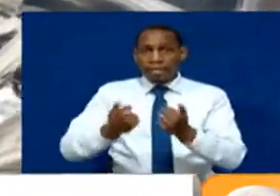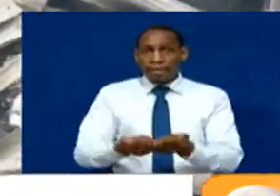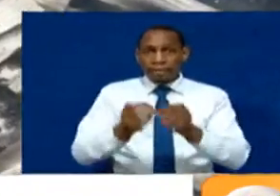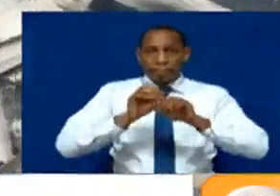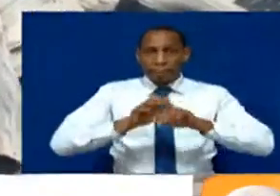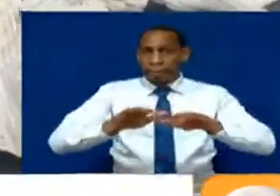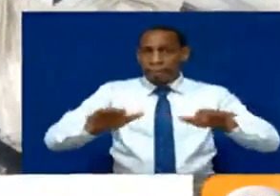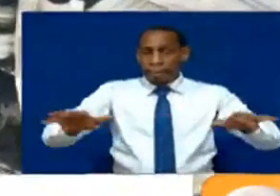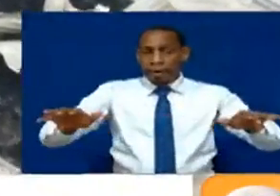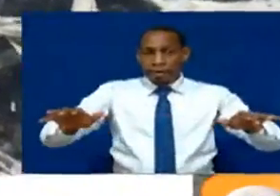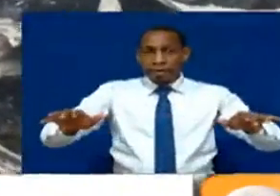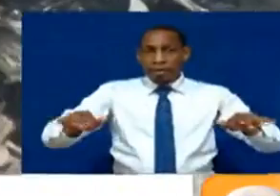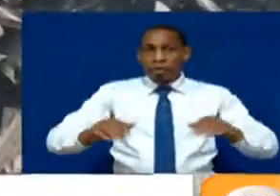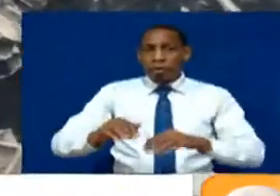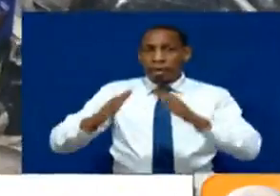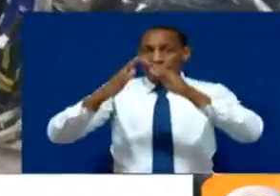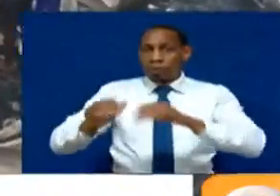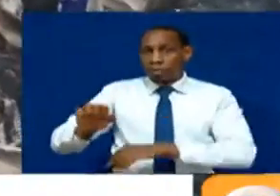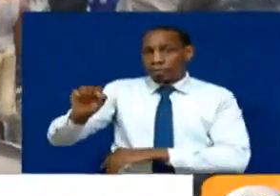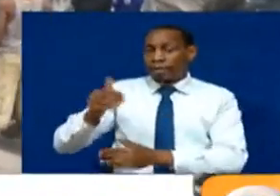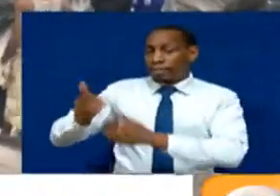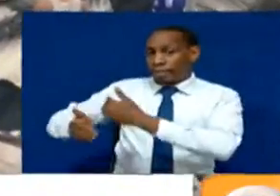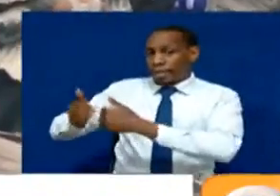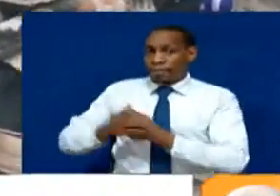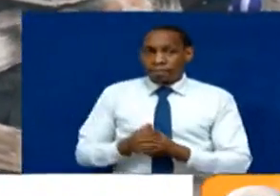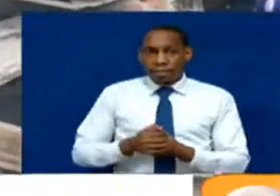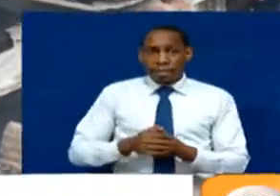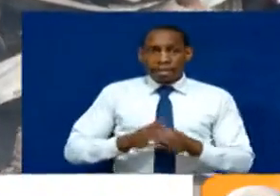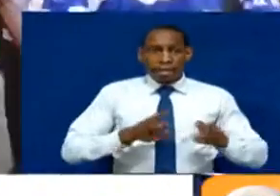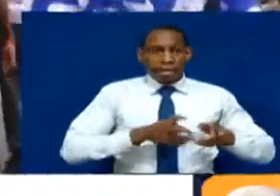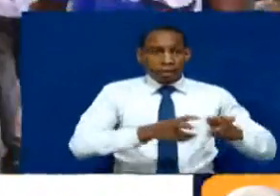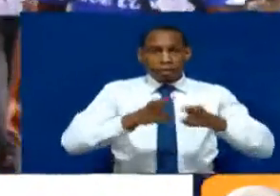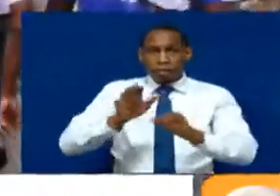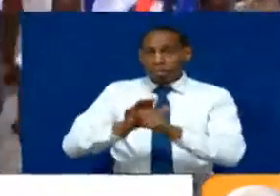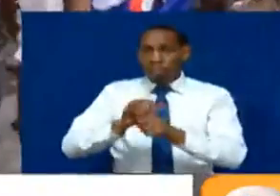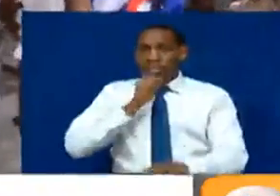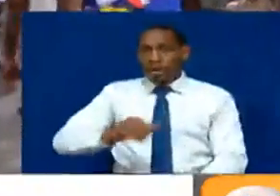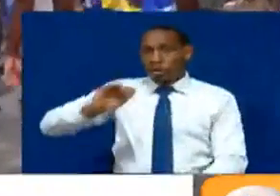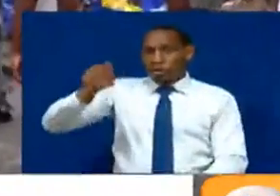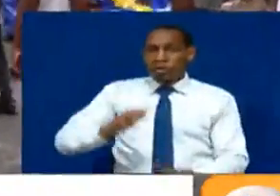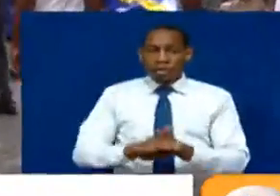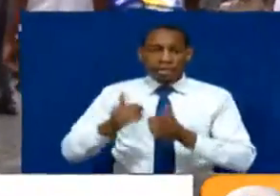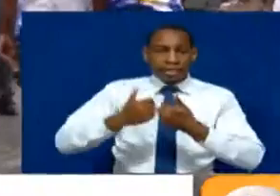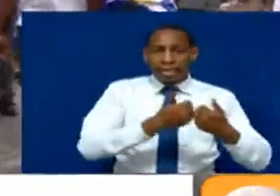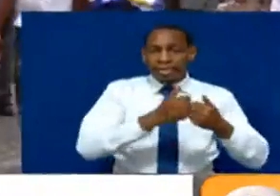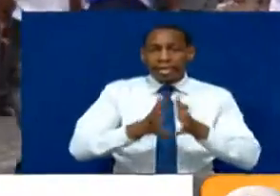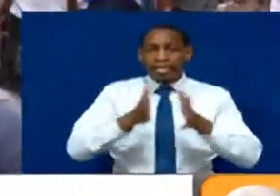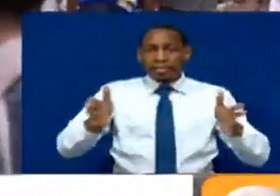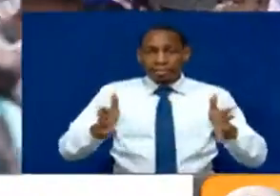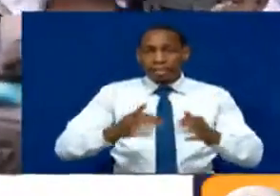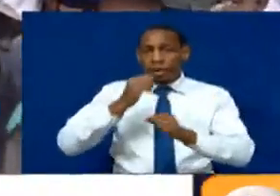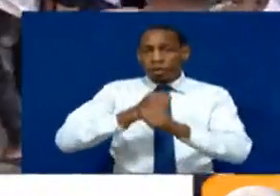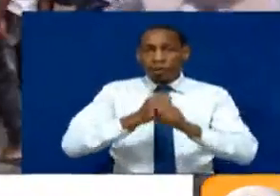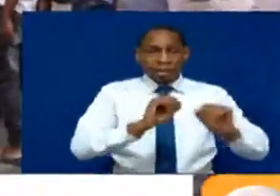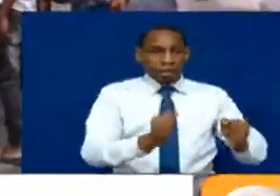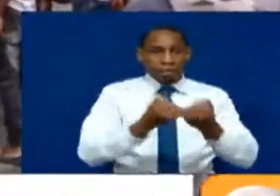moto ukasambaa kwa zaidi ya nyumba tano zilizoko karibu. Vichochoro vingi vya mtaa wa Old Town vikawa changamoto kuu ya shughuli